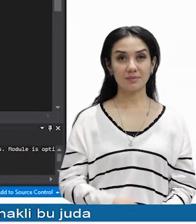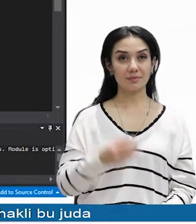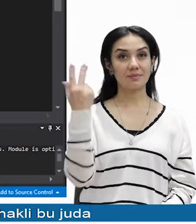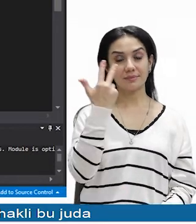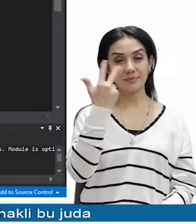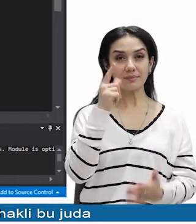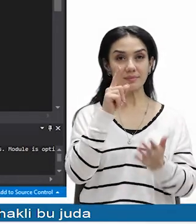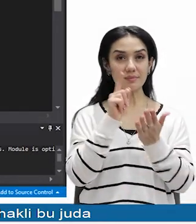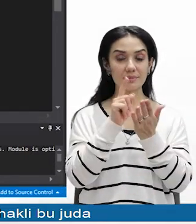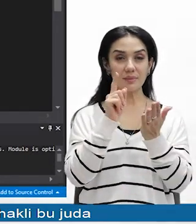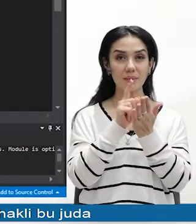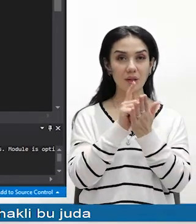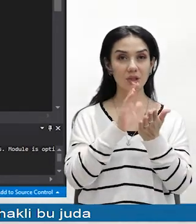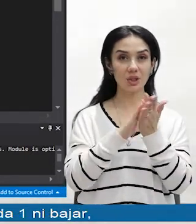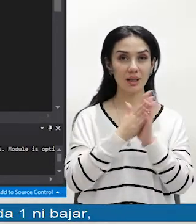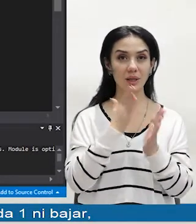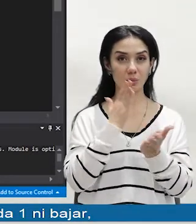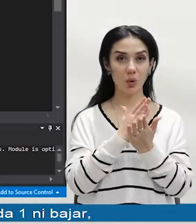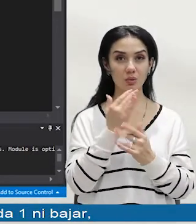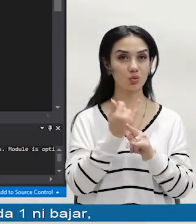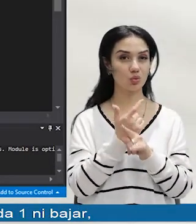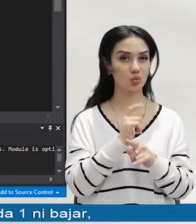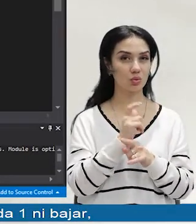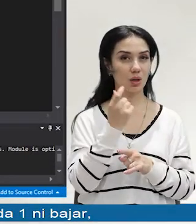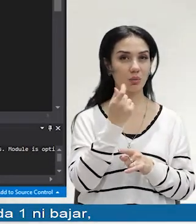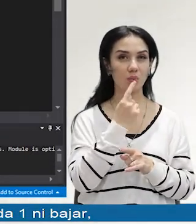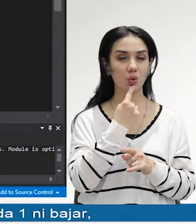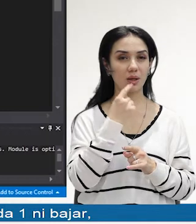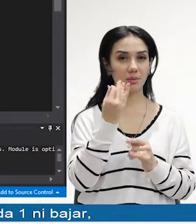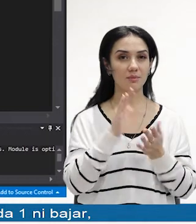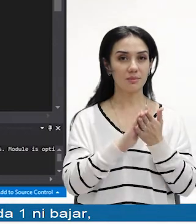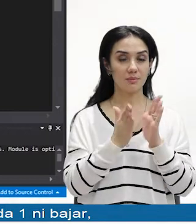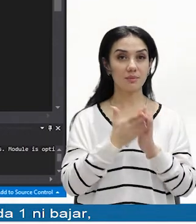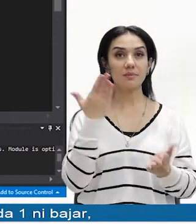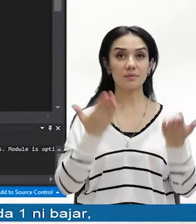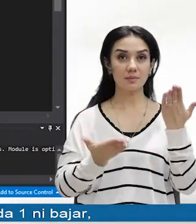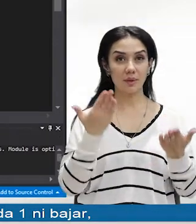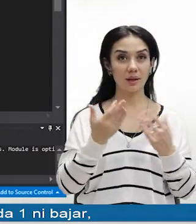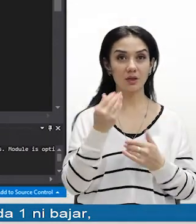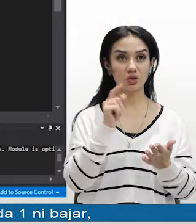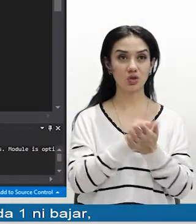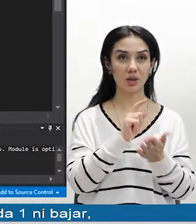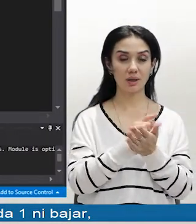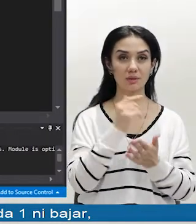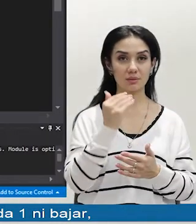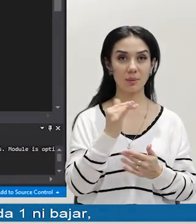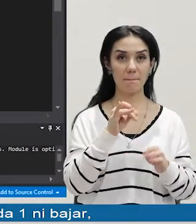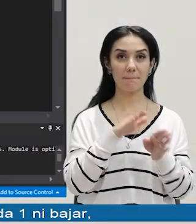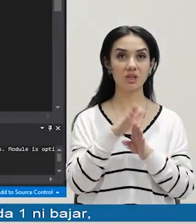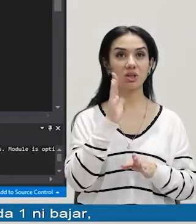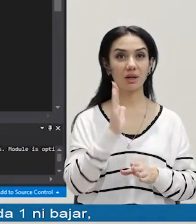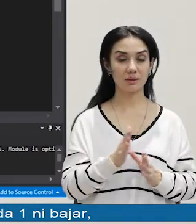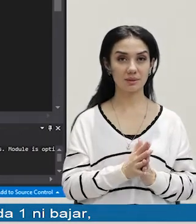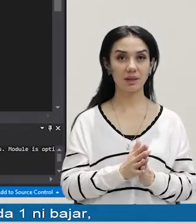3-chi shakli bor. 3-chi shakli bu juda ham murakkab shakli, ya'ni agar shart